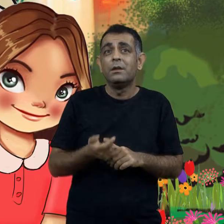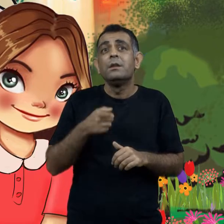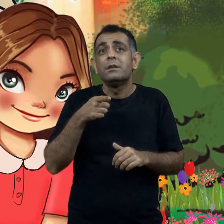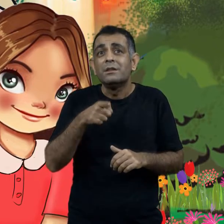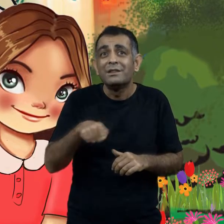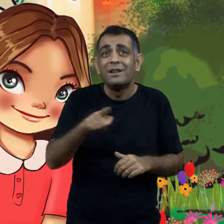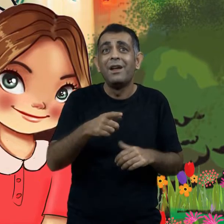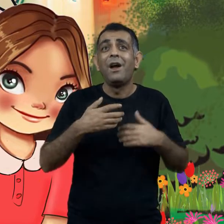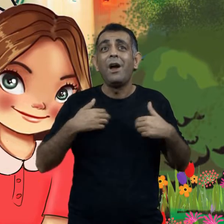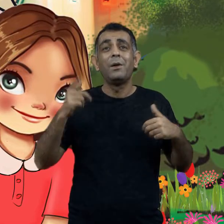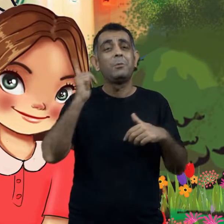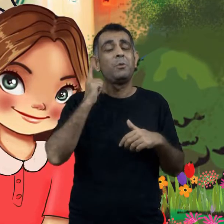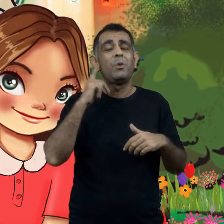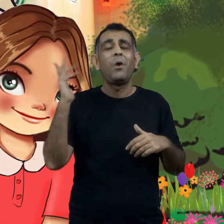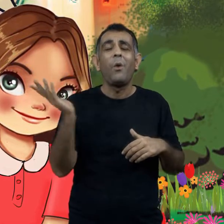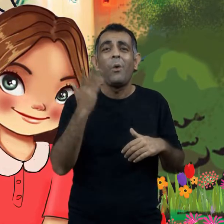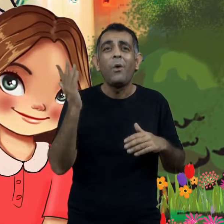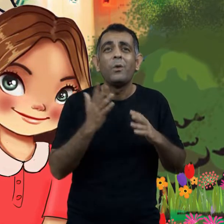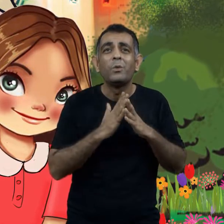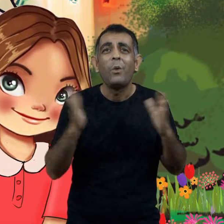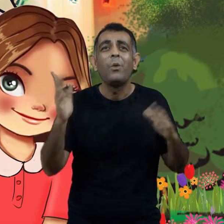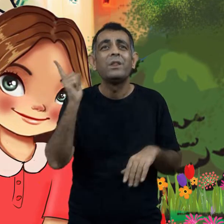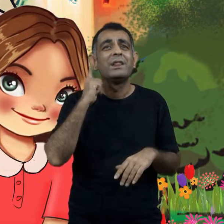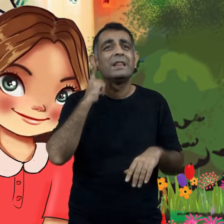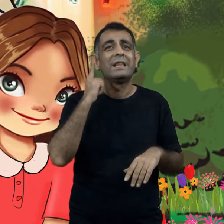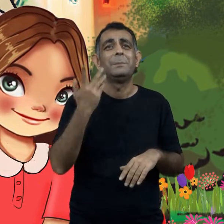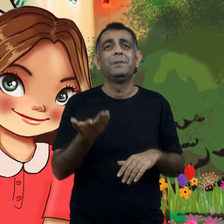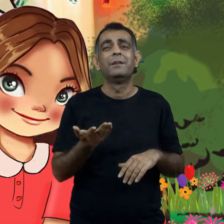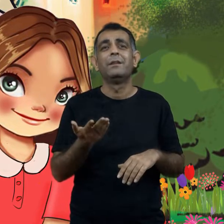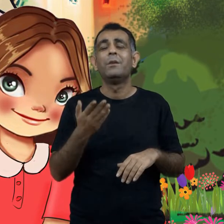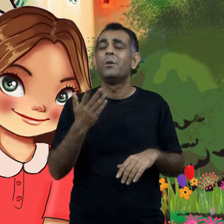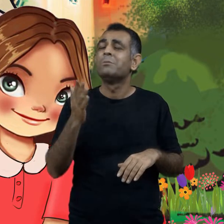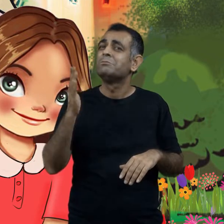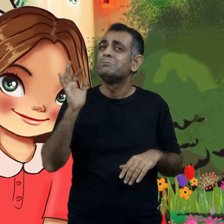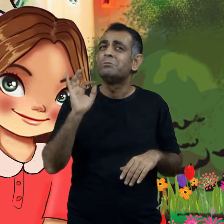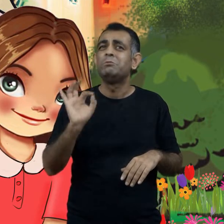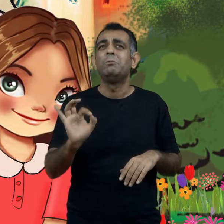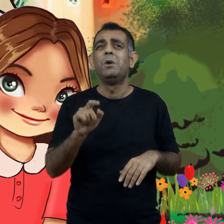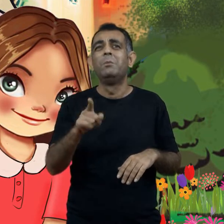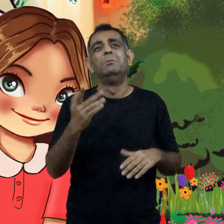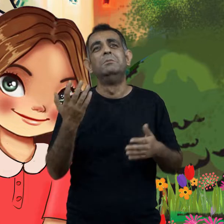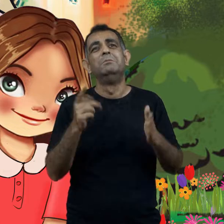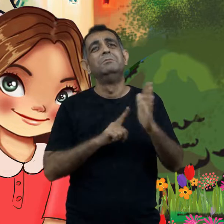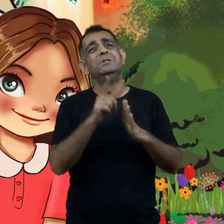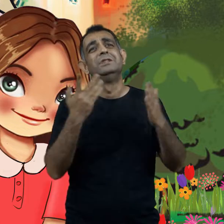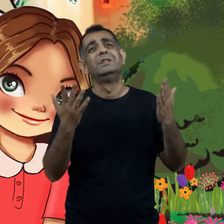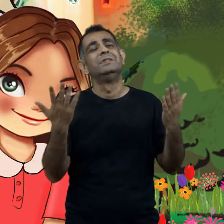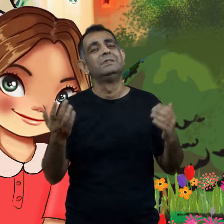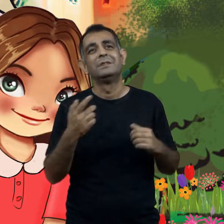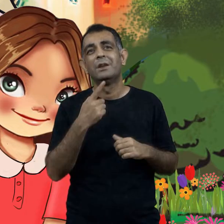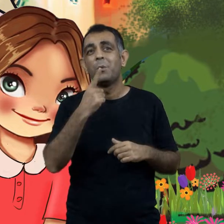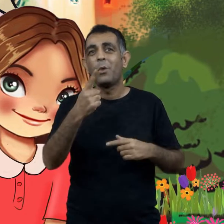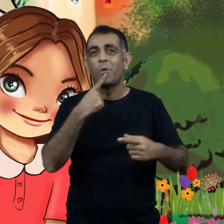yapar mısınız? Sizin kahramanlıklarınızı o kadar çok duydum ki umarım bunu da